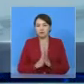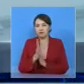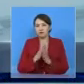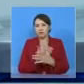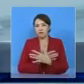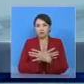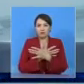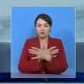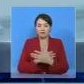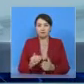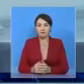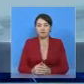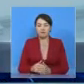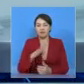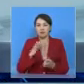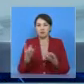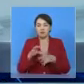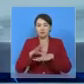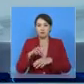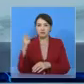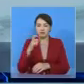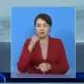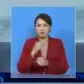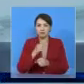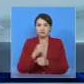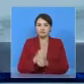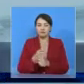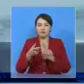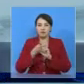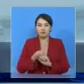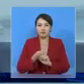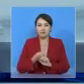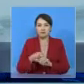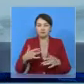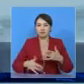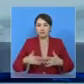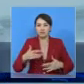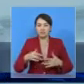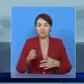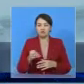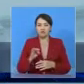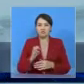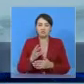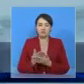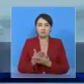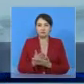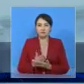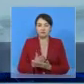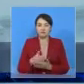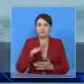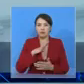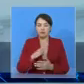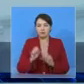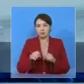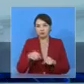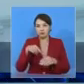мотылька, рекомендуется провести химическую обработку контактно-кишечными инсектицидами, которые